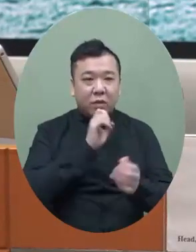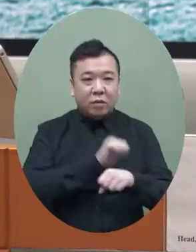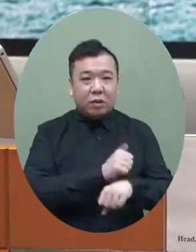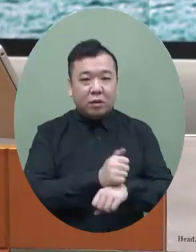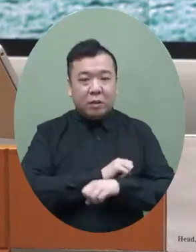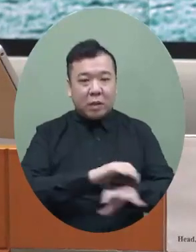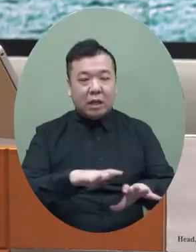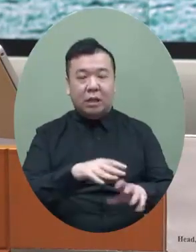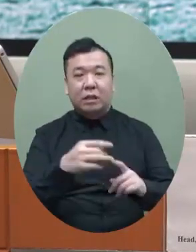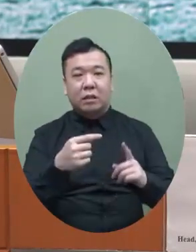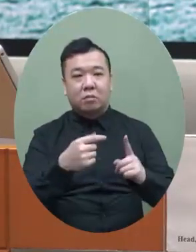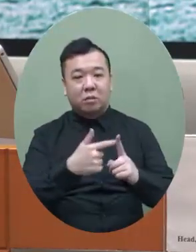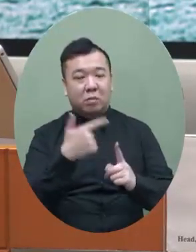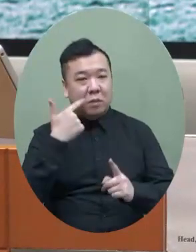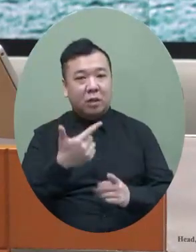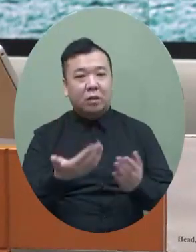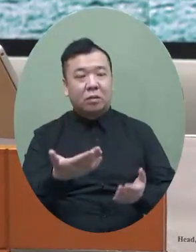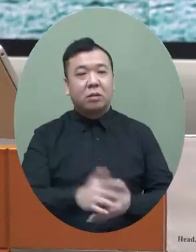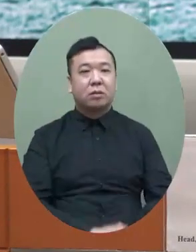播比較多人嘅。